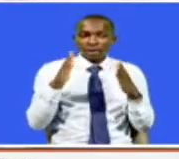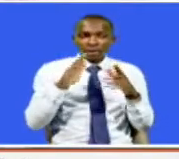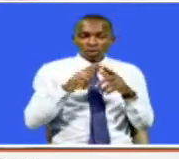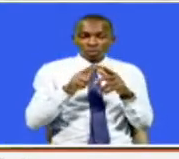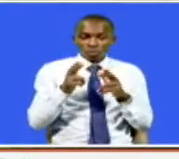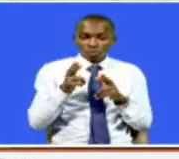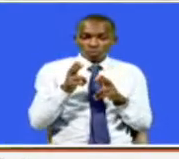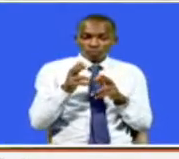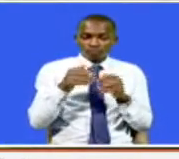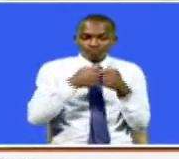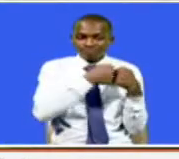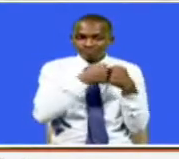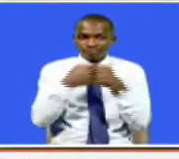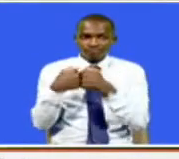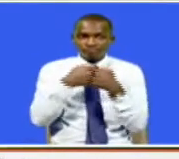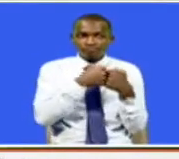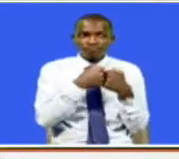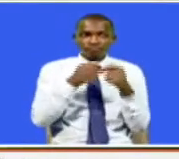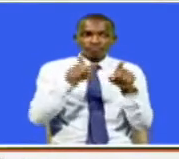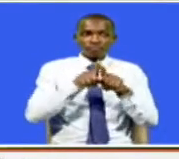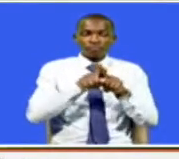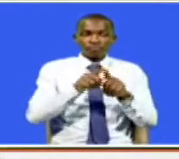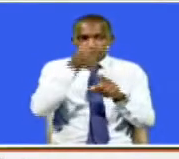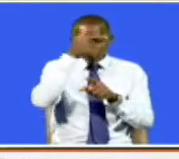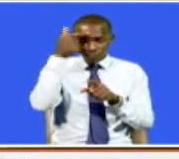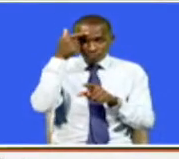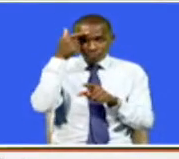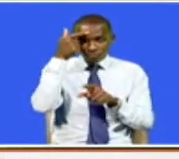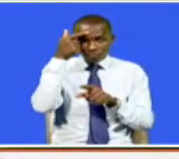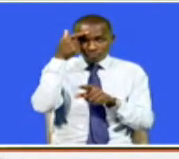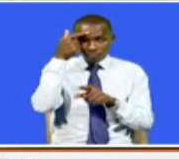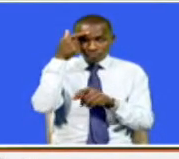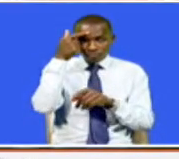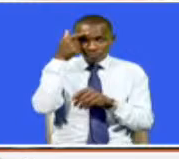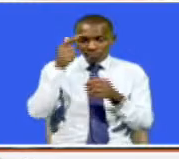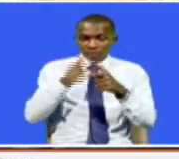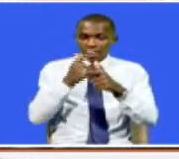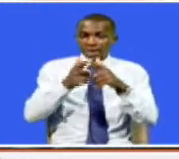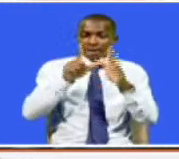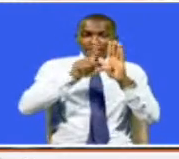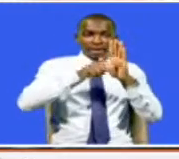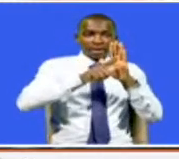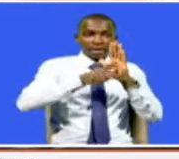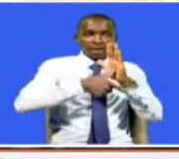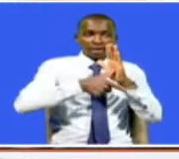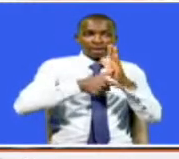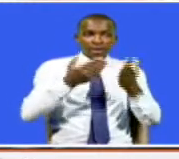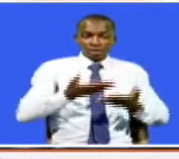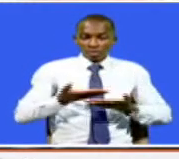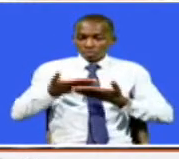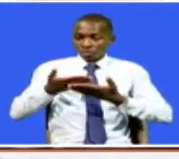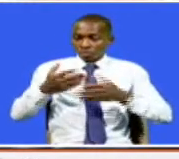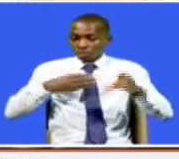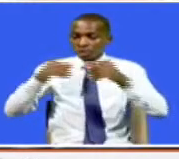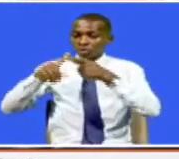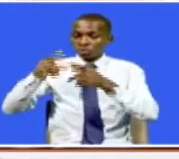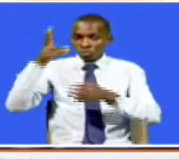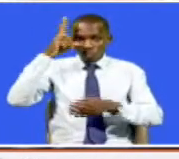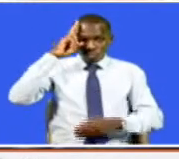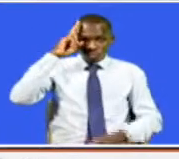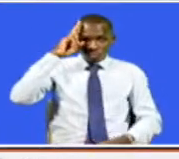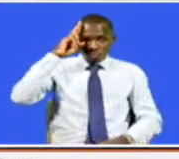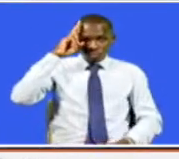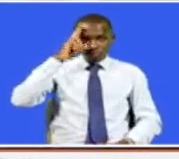ya Barasa na vyombo vya usalama, kwani alitoweka kwa siku tatu na kisha baadaye kujisalimisha Ijumaa wiki jana na